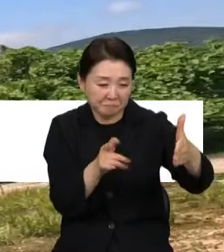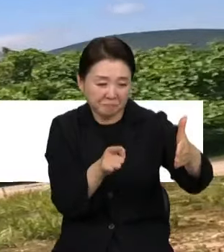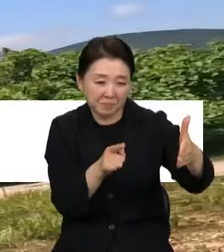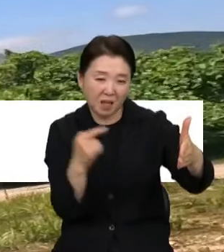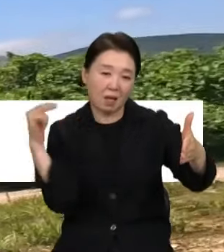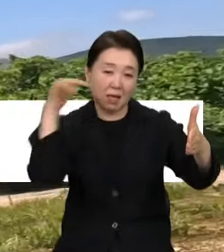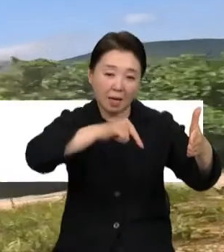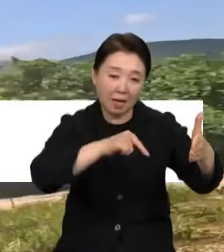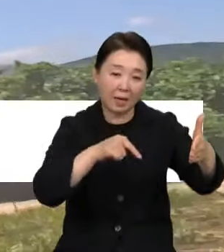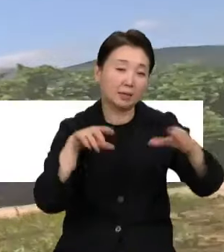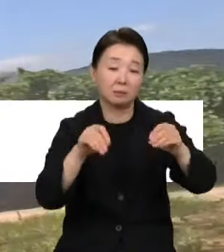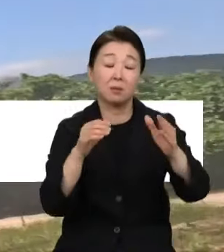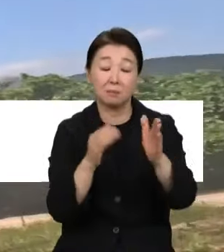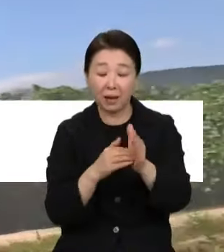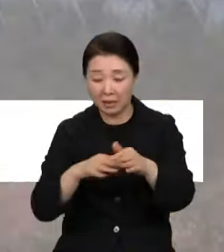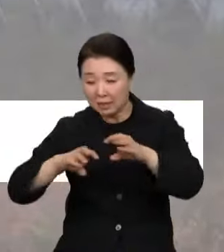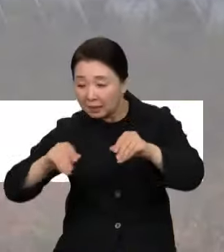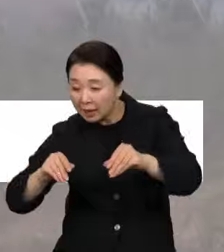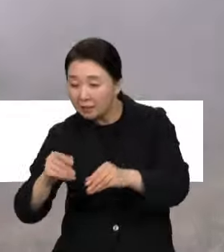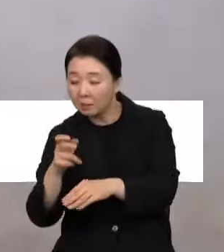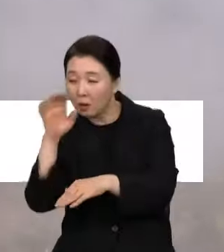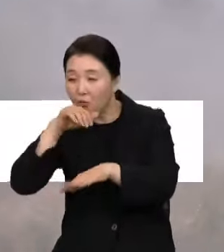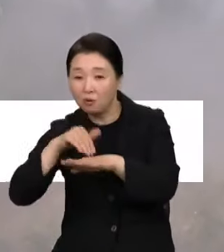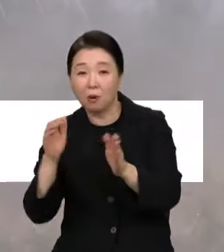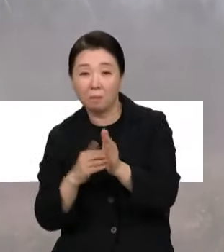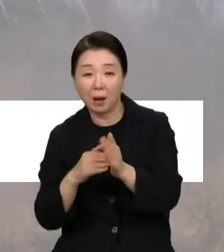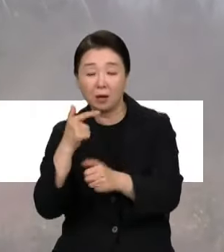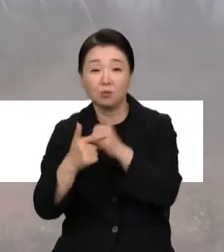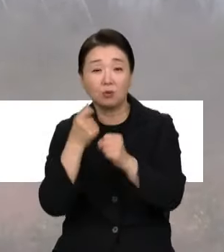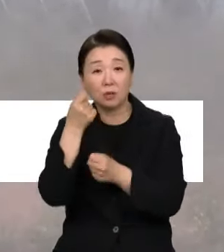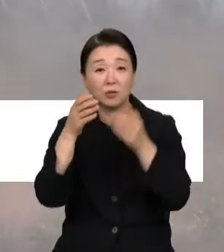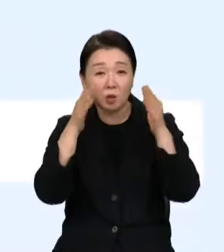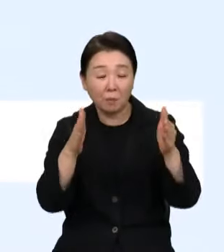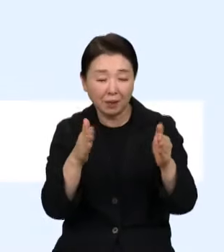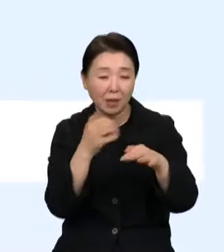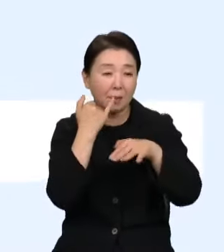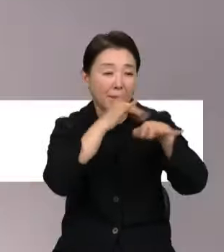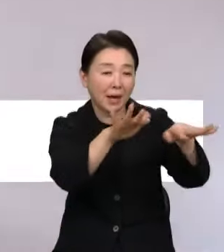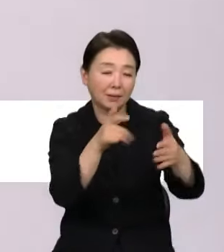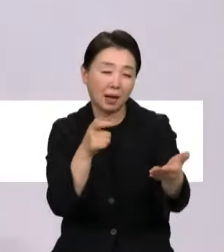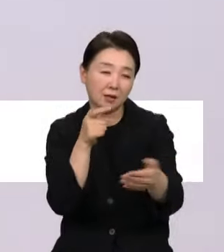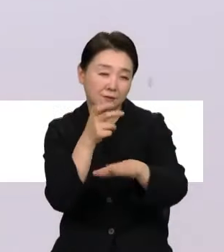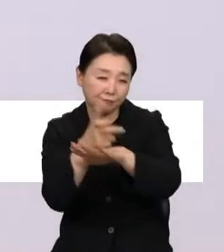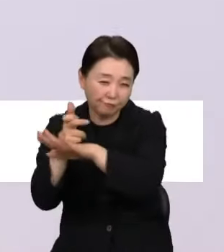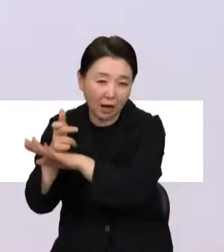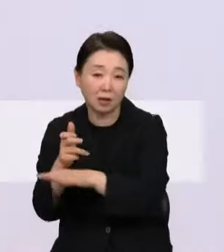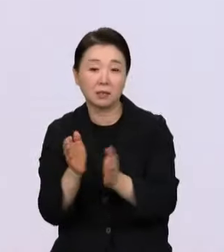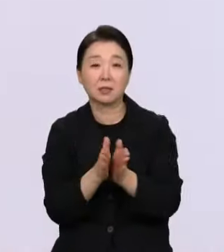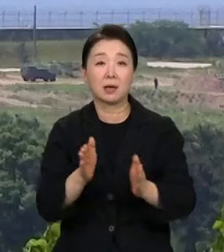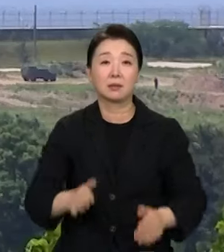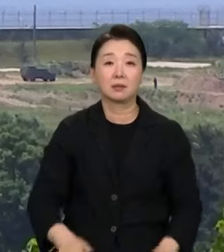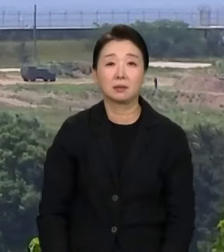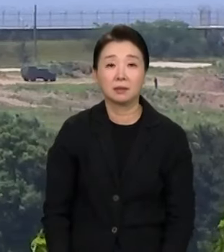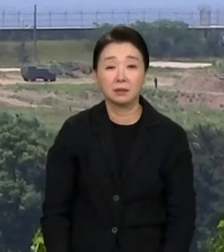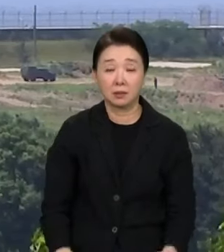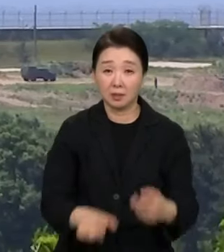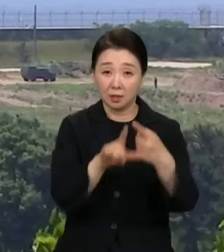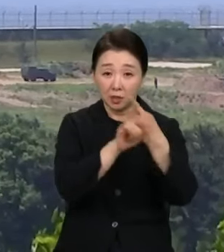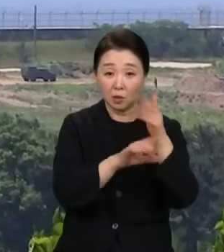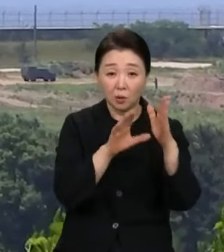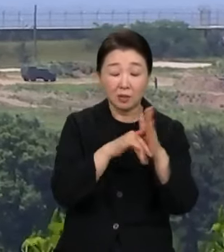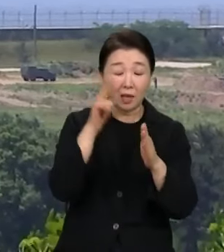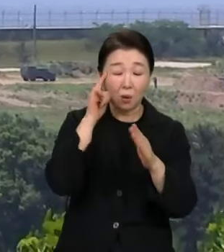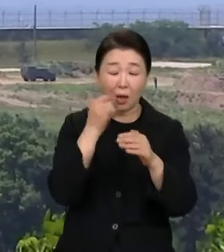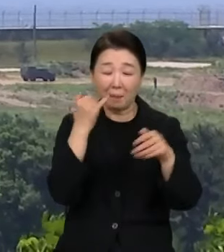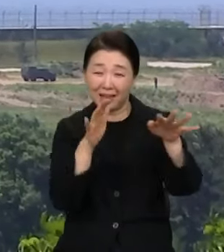금지되면서 지상에서만 훈련을 했는데 6년 10개월 만에 해상 사격이 본격 재개된 겁니다. 지난 1월 한 차례